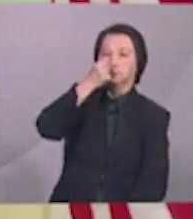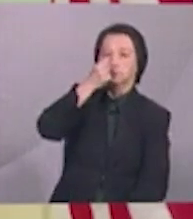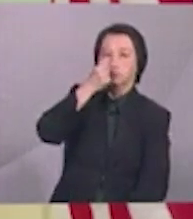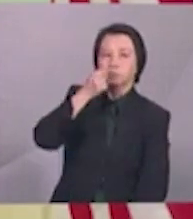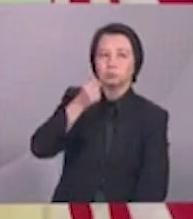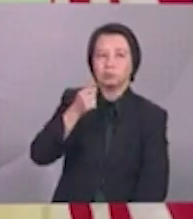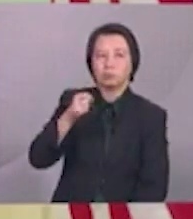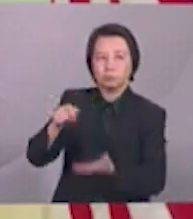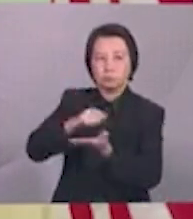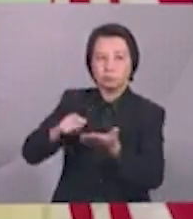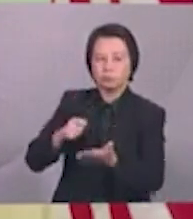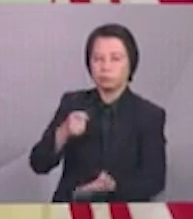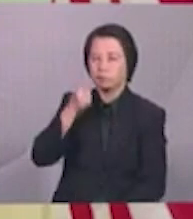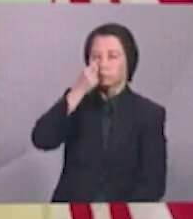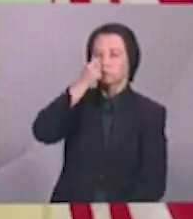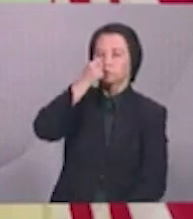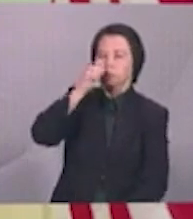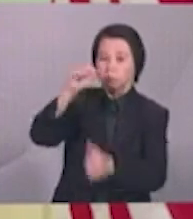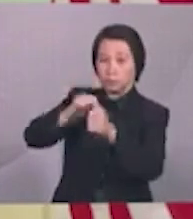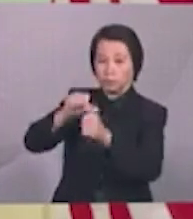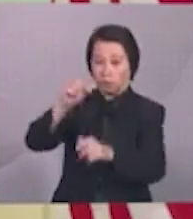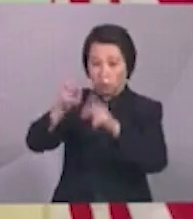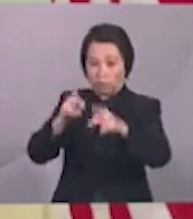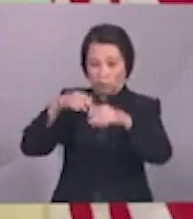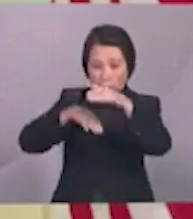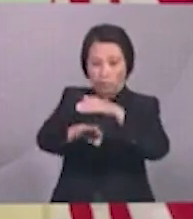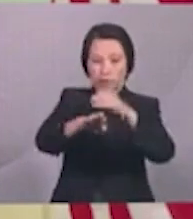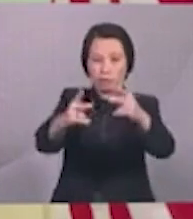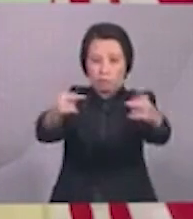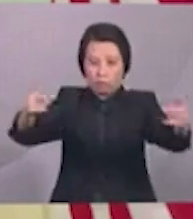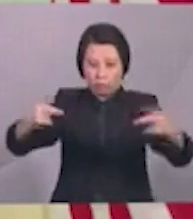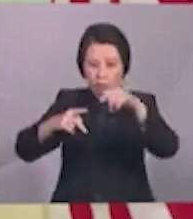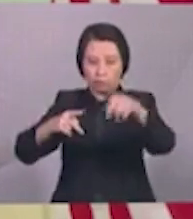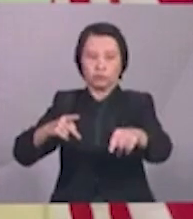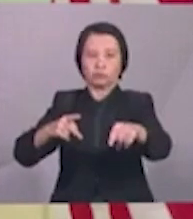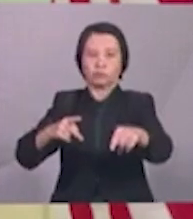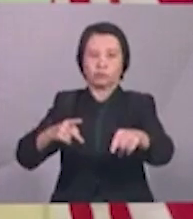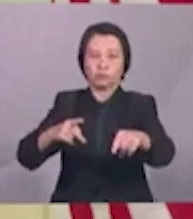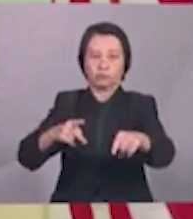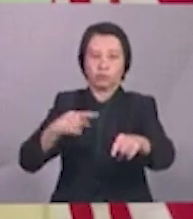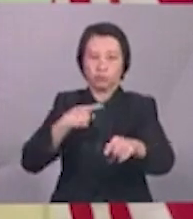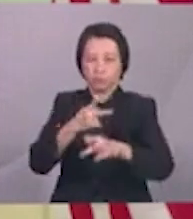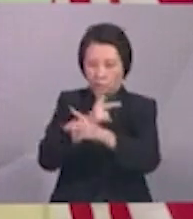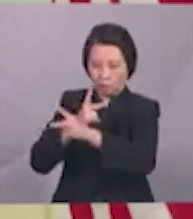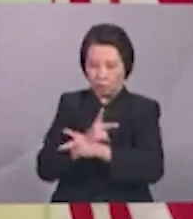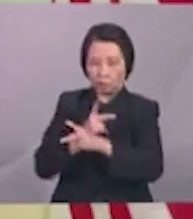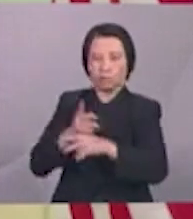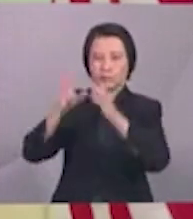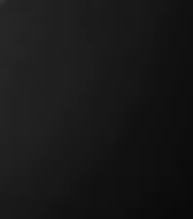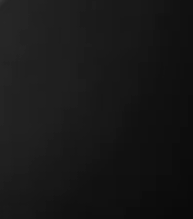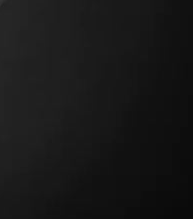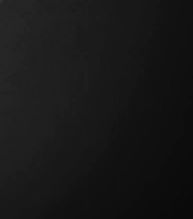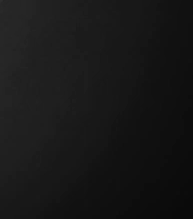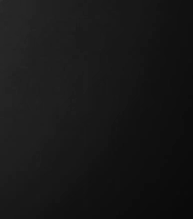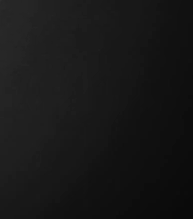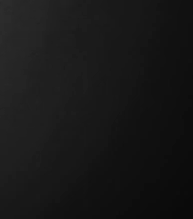saringan ke swab test kepada setiap penduduk di dalam kawasan itu, walaupun kita kawal secara administratif pun.